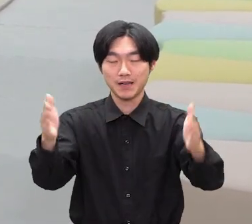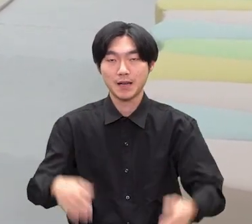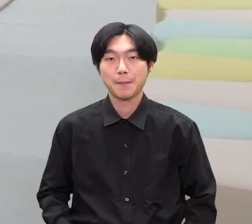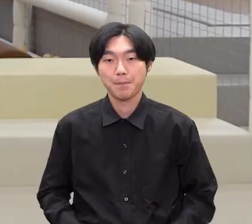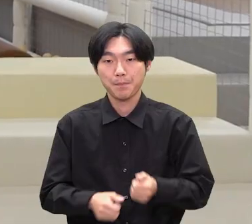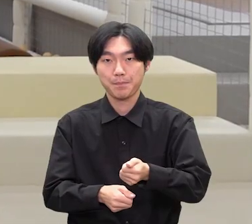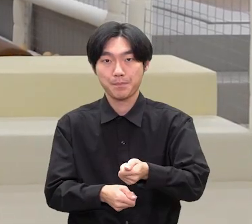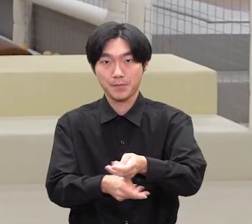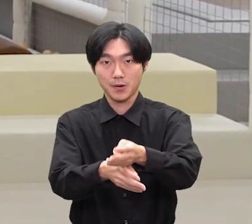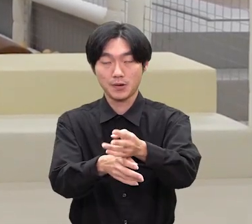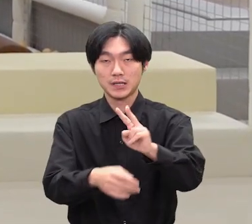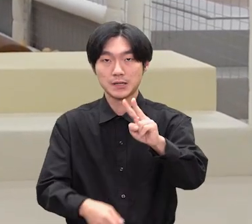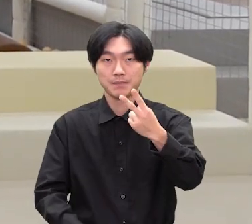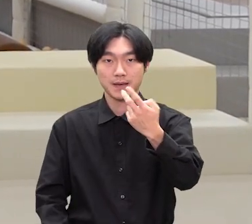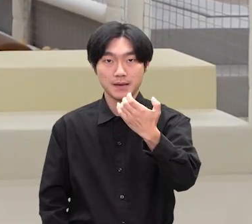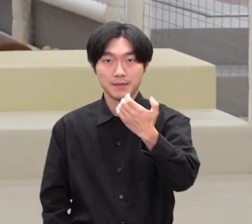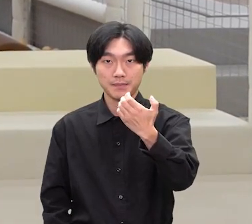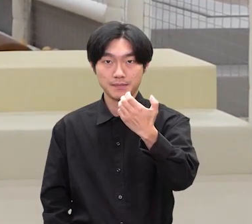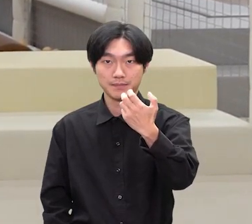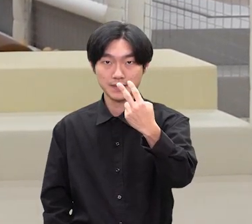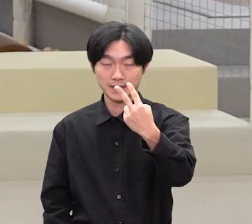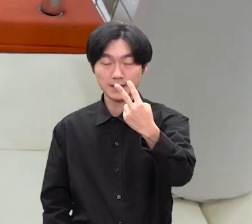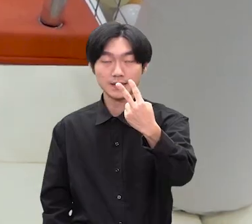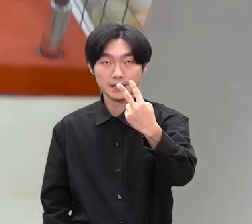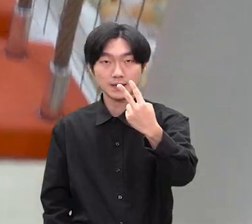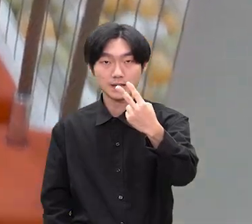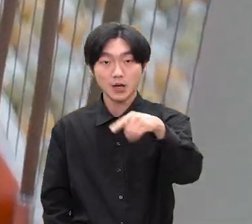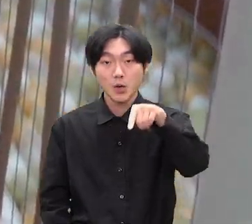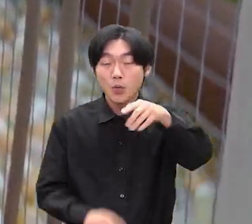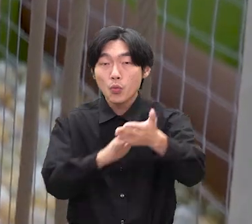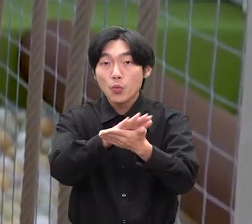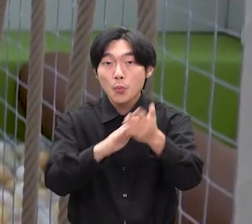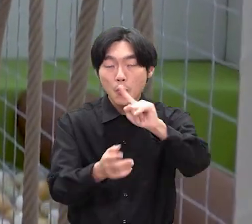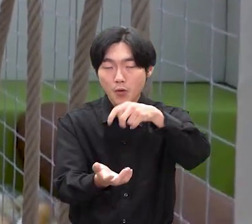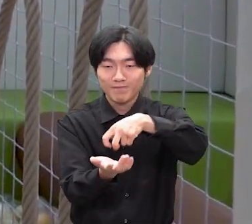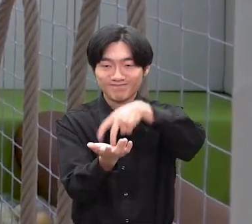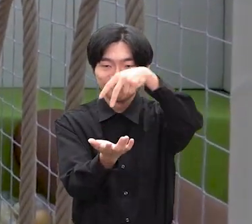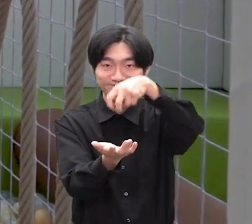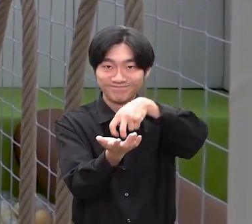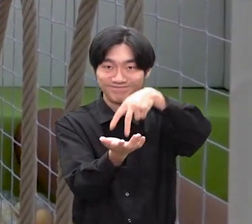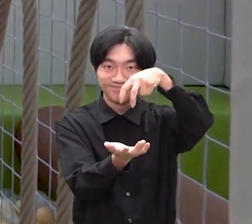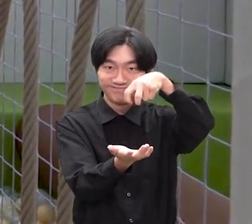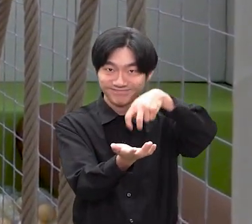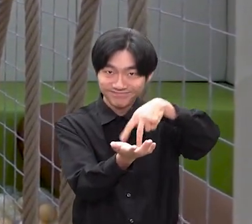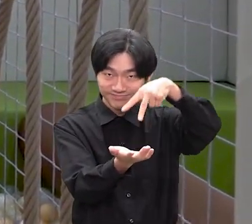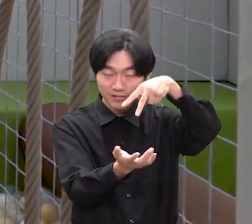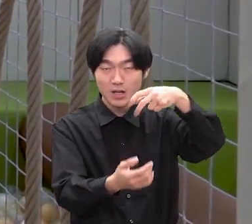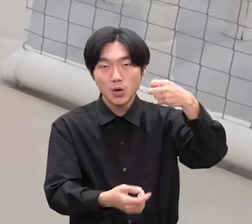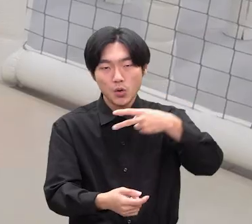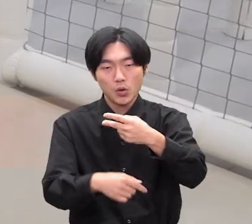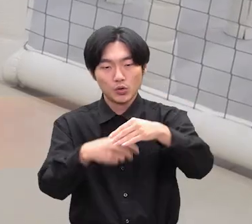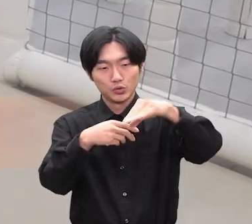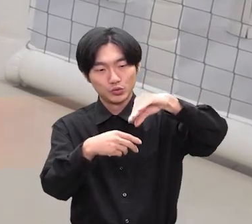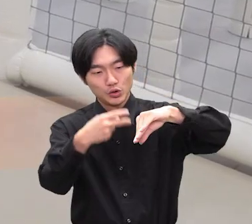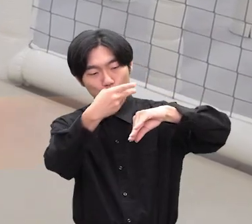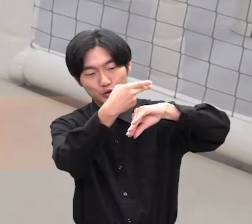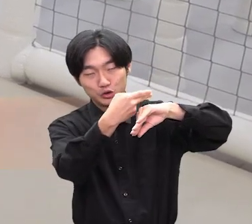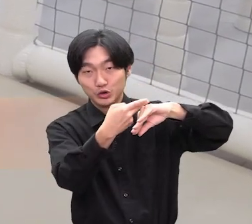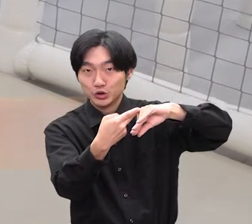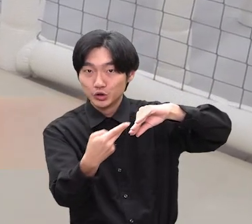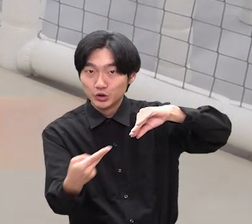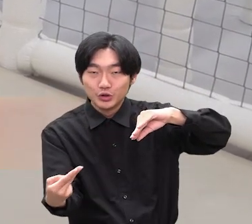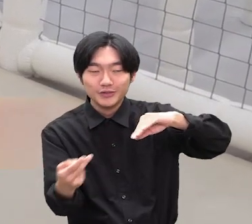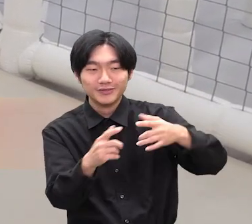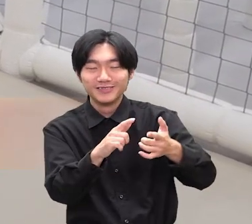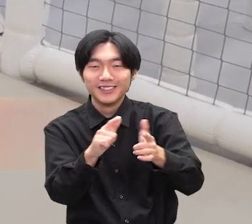248.1 규모로 조성된 키즈 카페는 트램펄린 챌린지 영역 미끄럼틀 등 아동을 위한 다양한